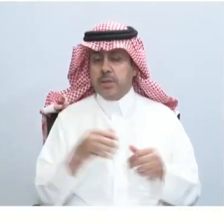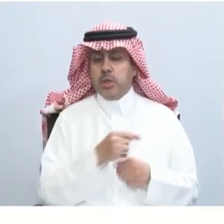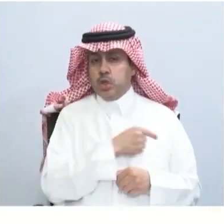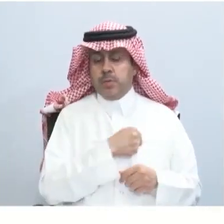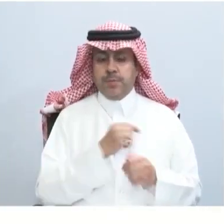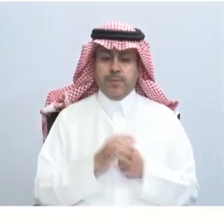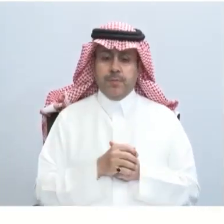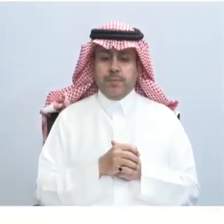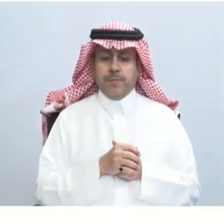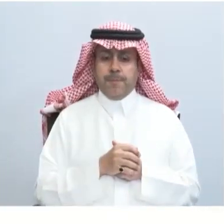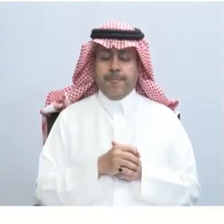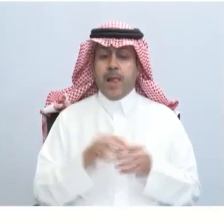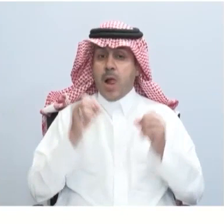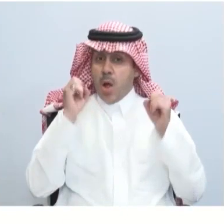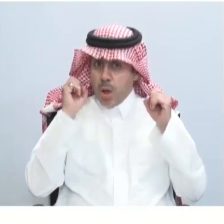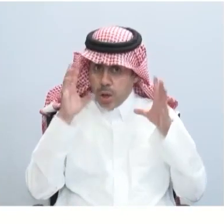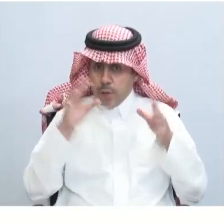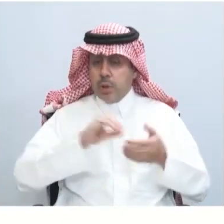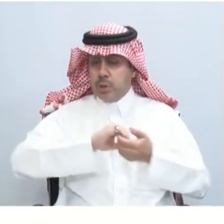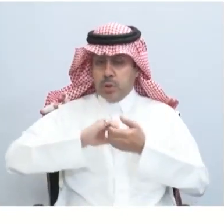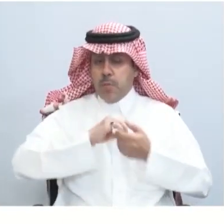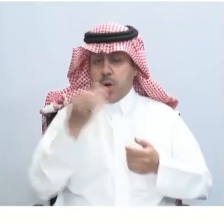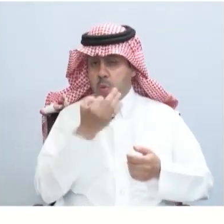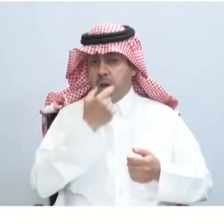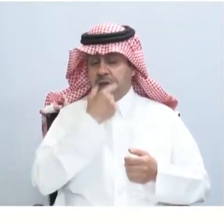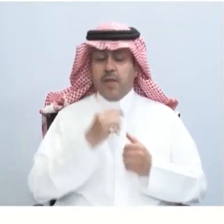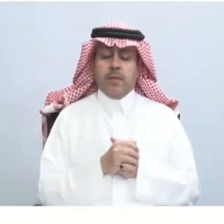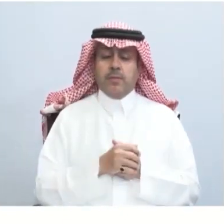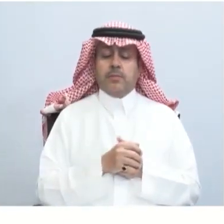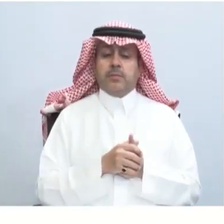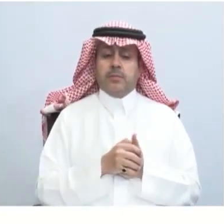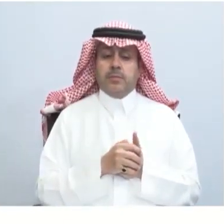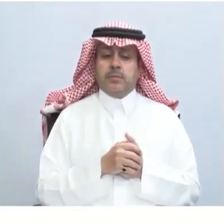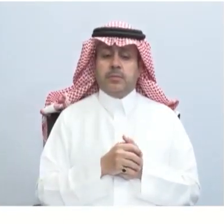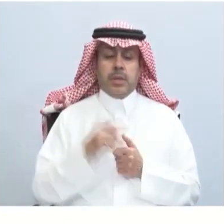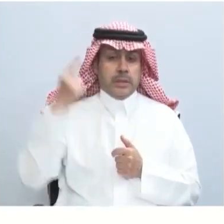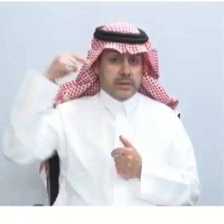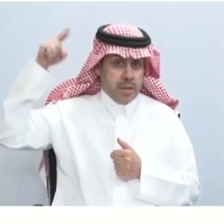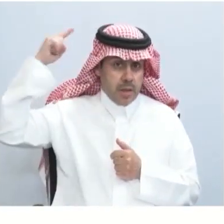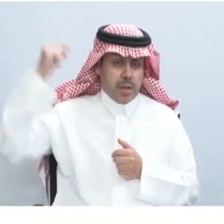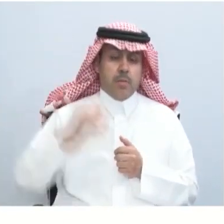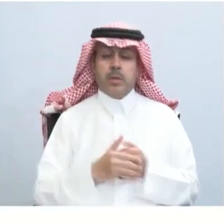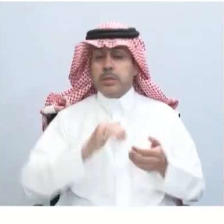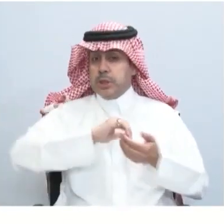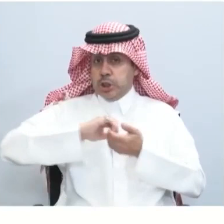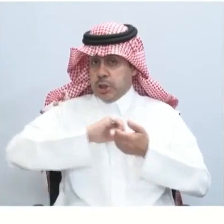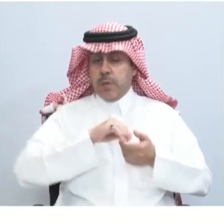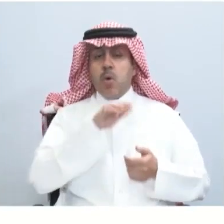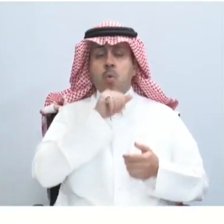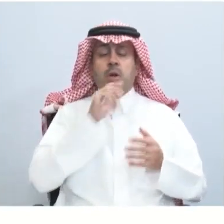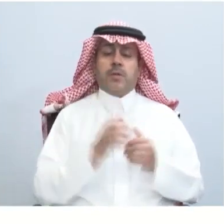ترجمته فاكثر الصحابه من اكثر الصحابه روايه الحديث نستذكر واياكم تذكروا من هذا الصحابي